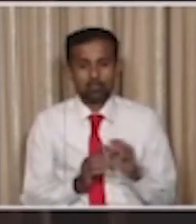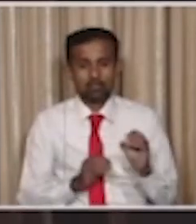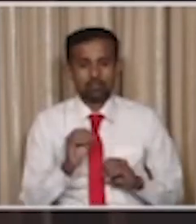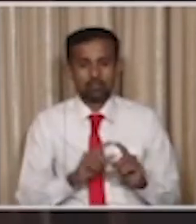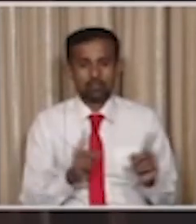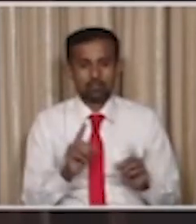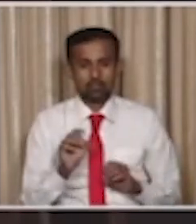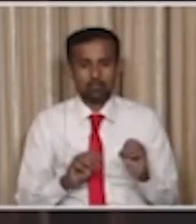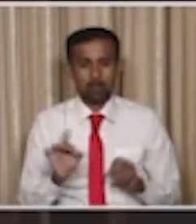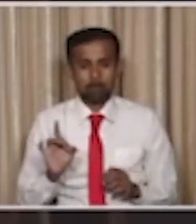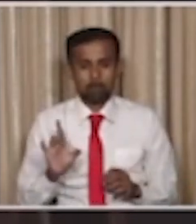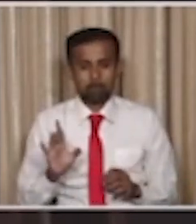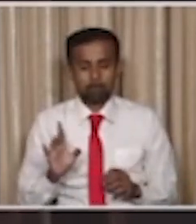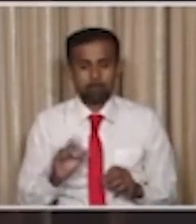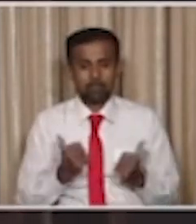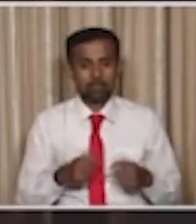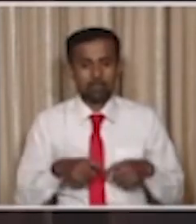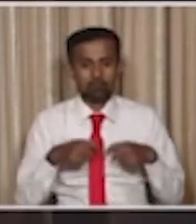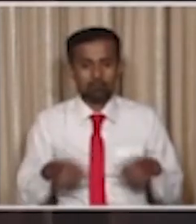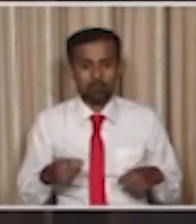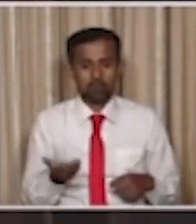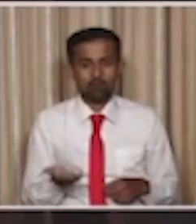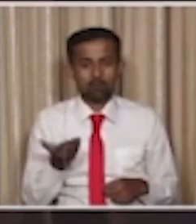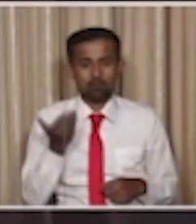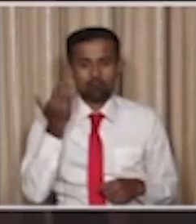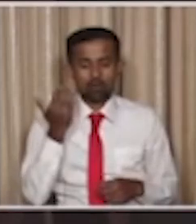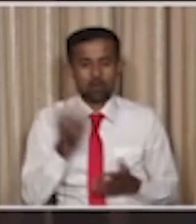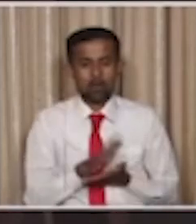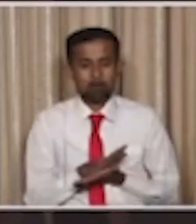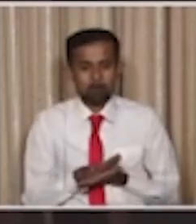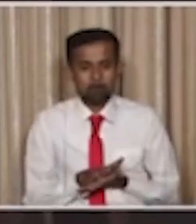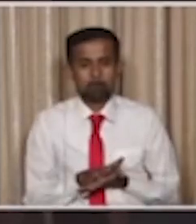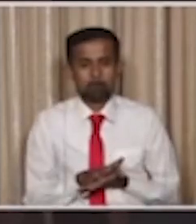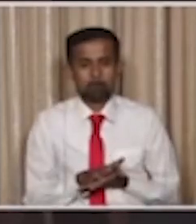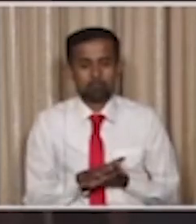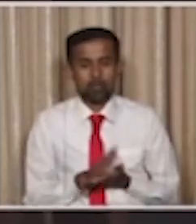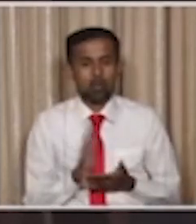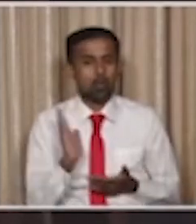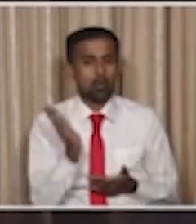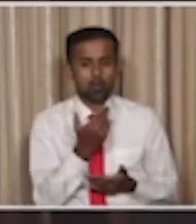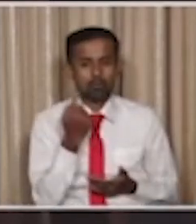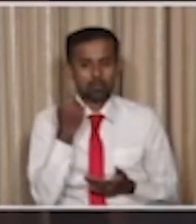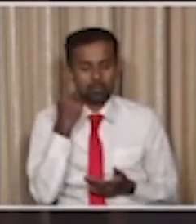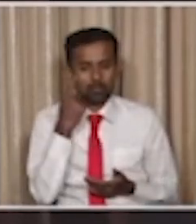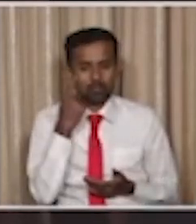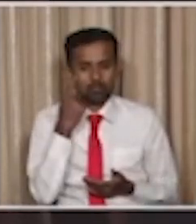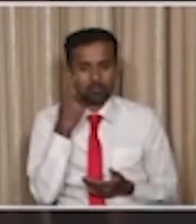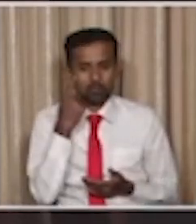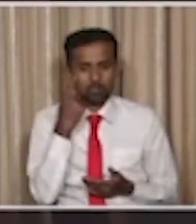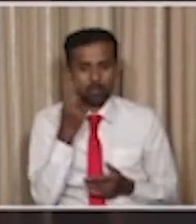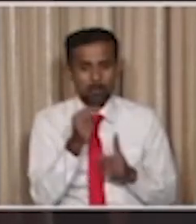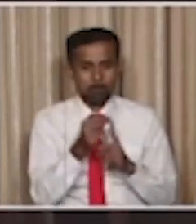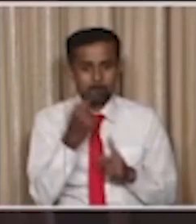10ක් 115ක ජීවන වියදමක් වැඩි වෙනවා ඉතා පැහැදිලිව අපි කවුරුත් දන්නවා මේ